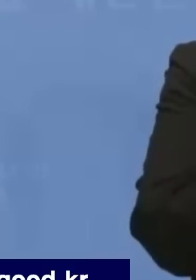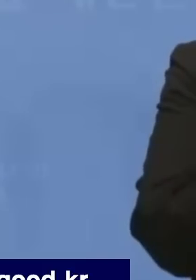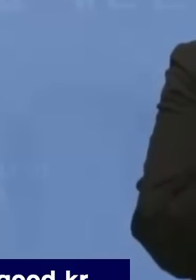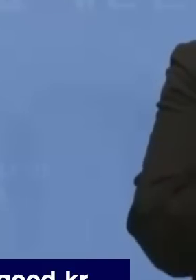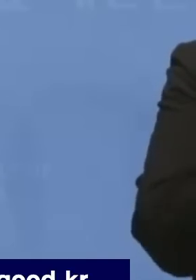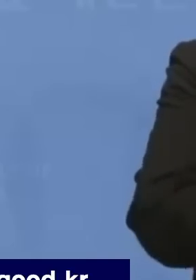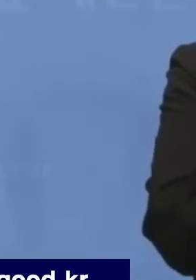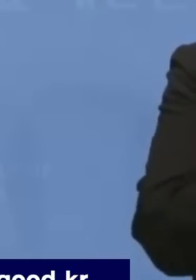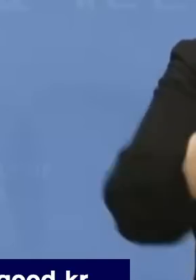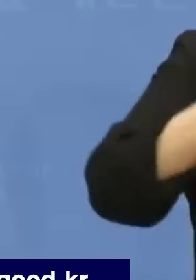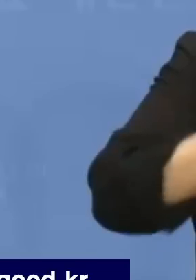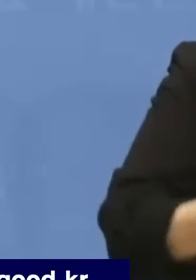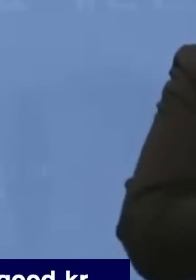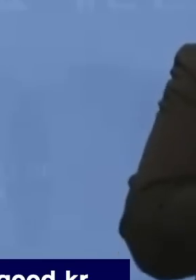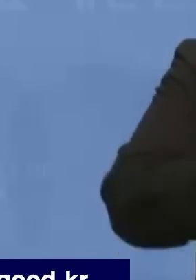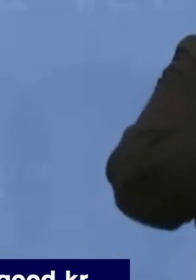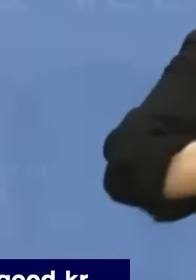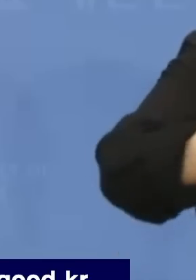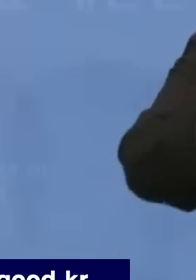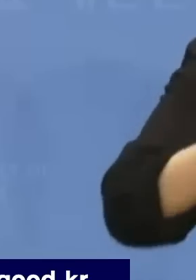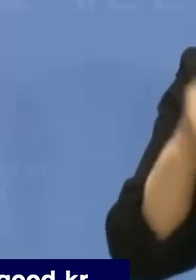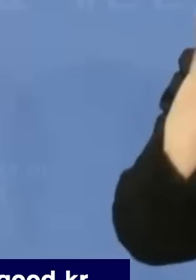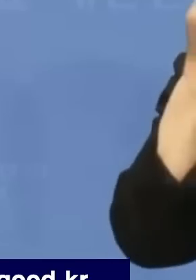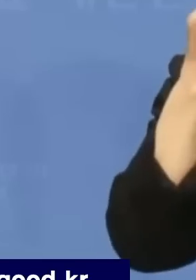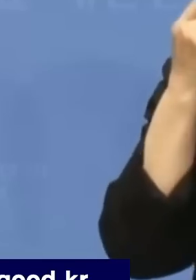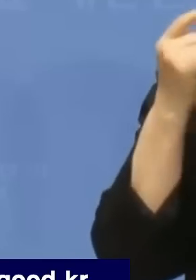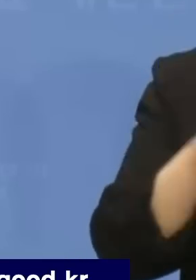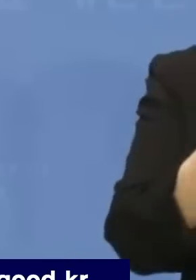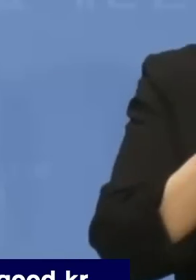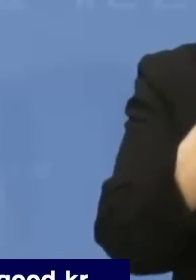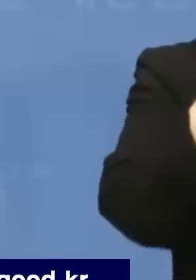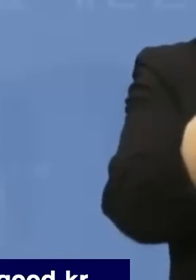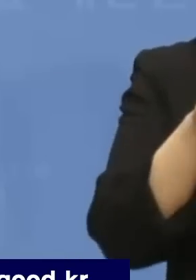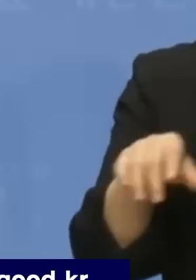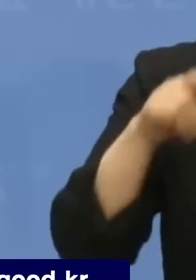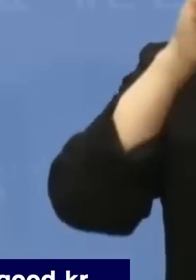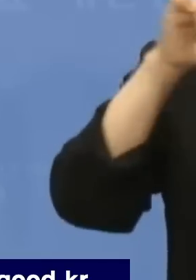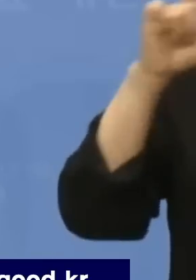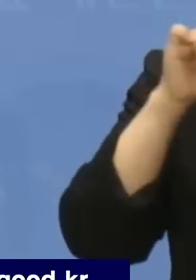공천 개입을 하는 곳이라는 거짓 불응을 직원들에게 설파한 셈입니다.